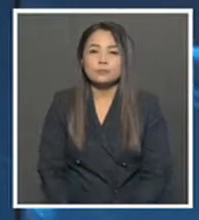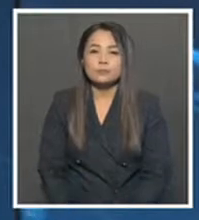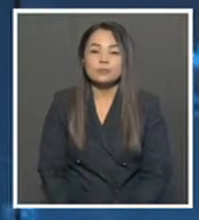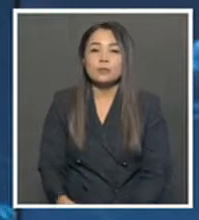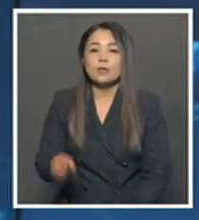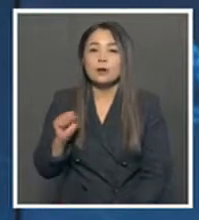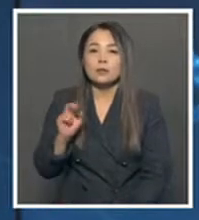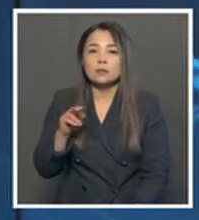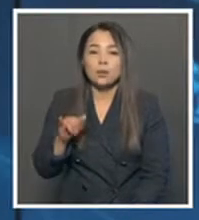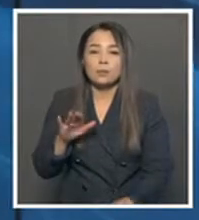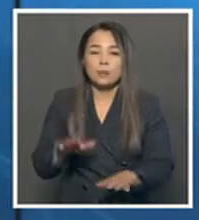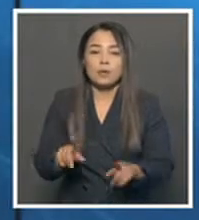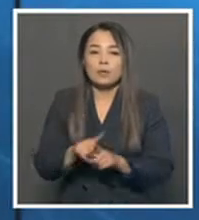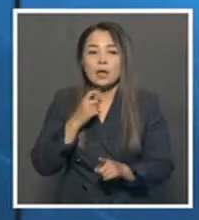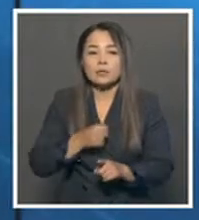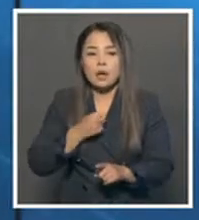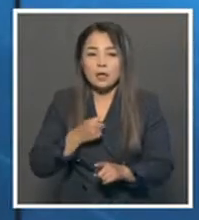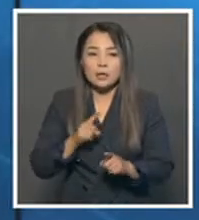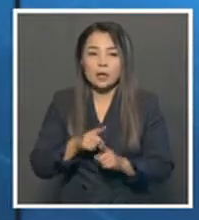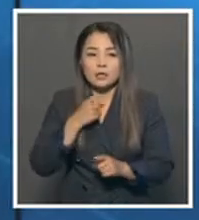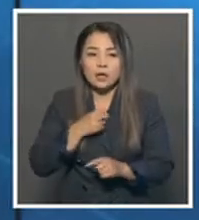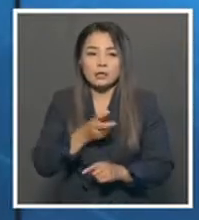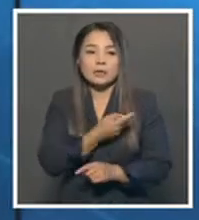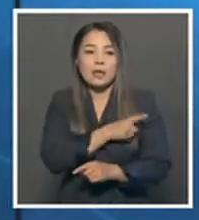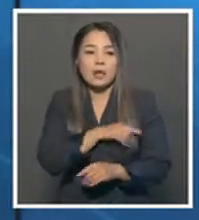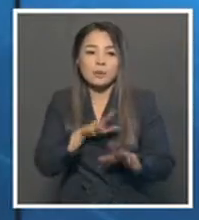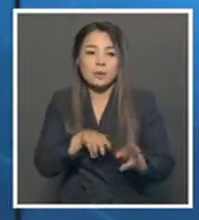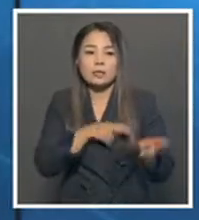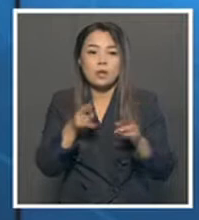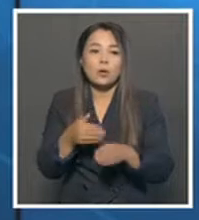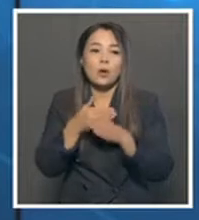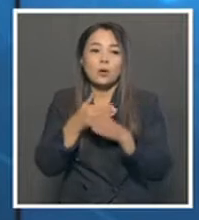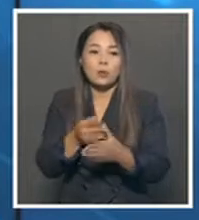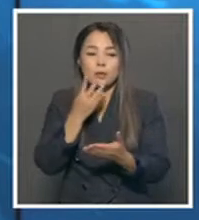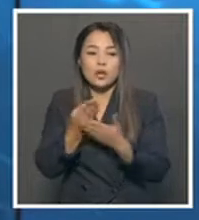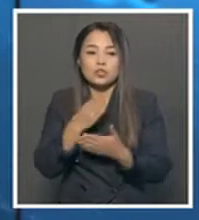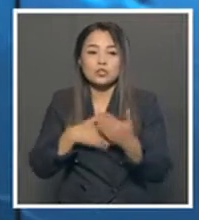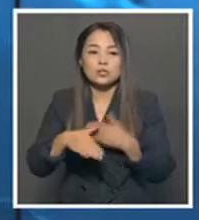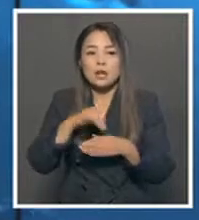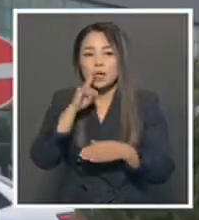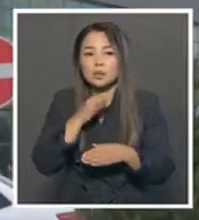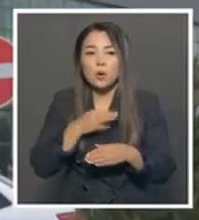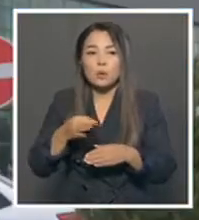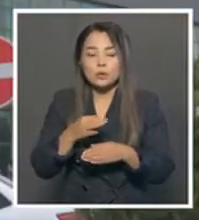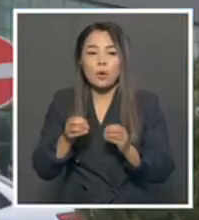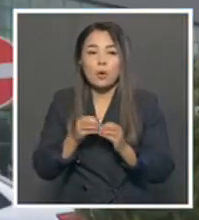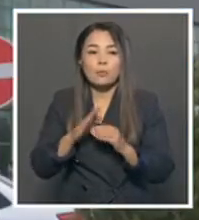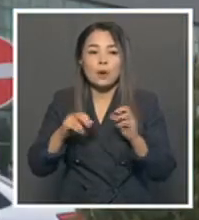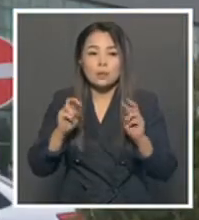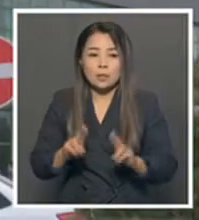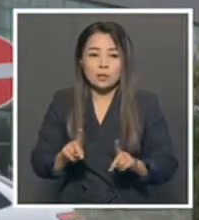Ақтауға еліміздің қарулы күштерінің әскери дәрігерлері көмекке барды. Олардың қатарында Шығыс Қазақстан облысынан 10 маман,